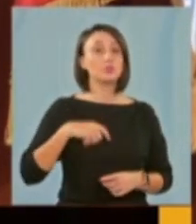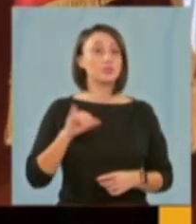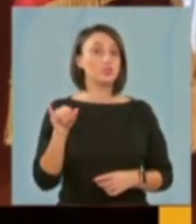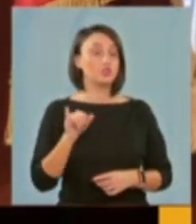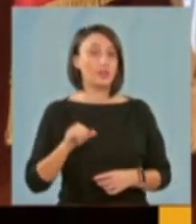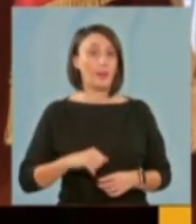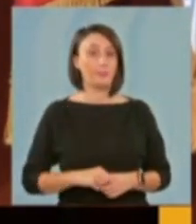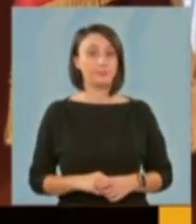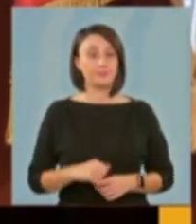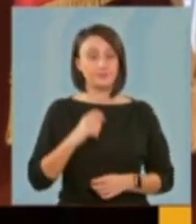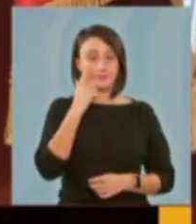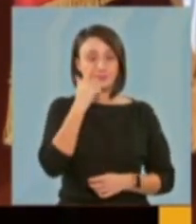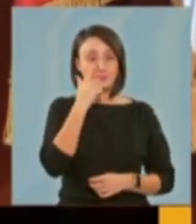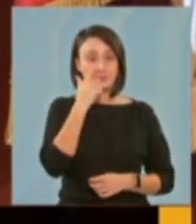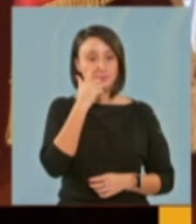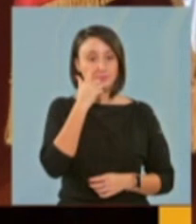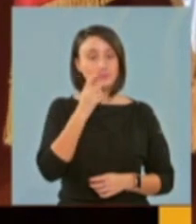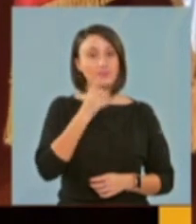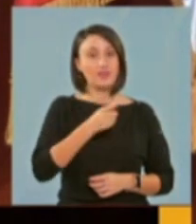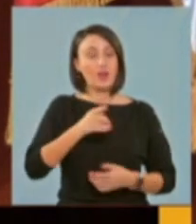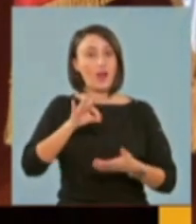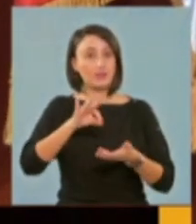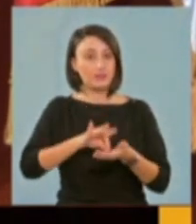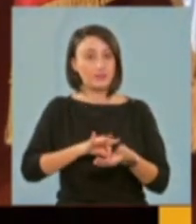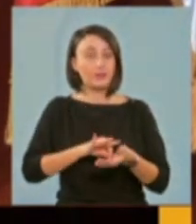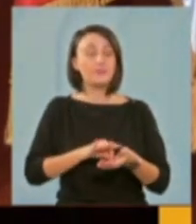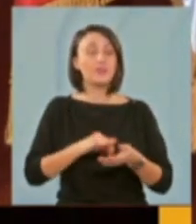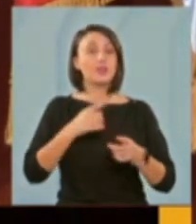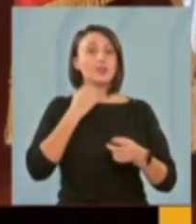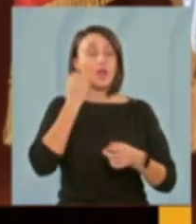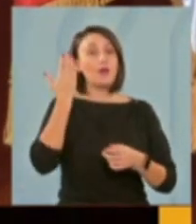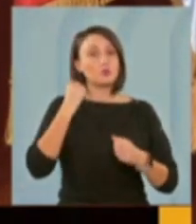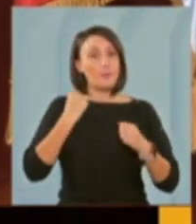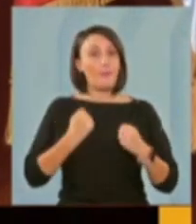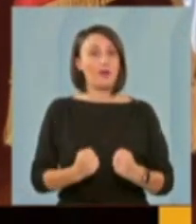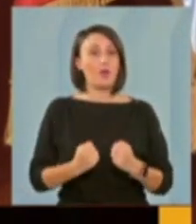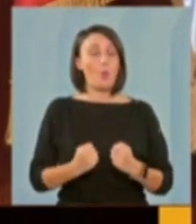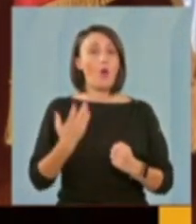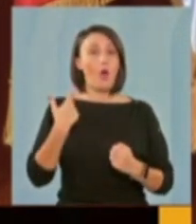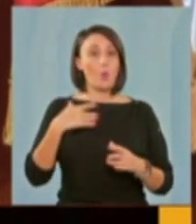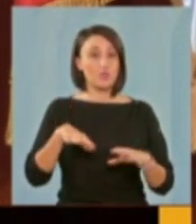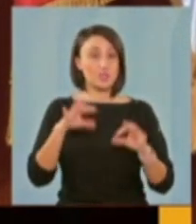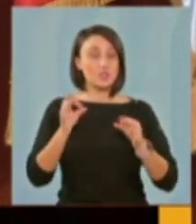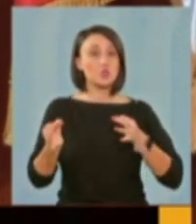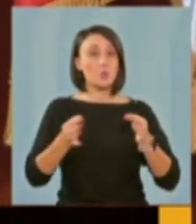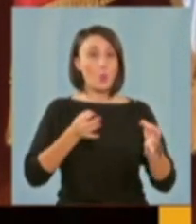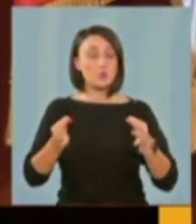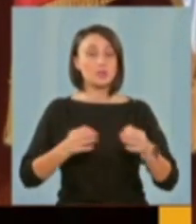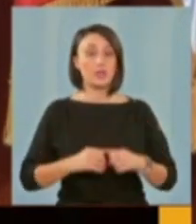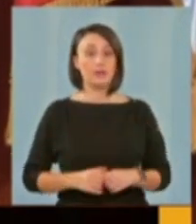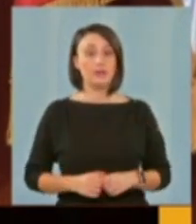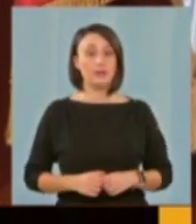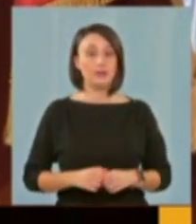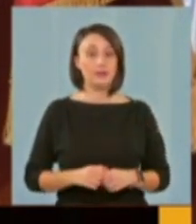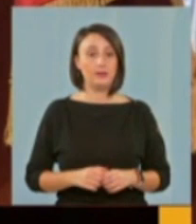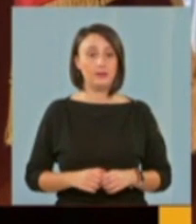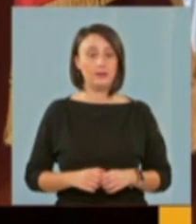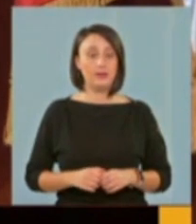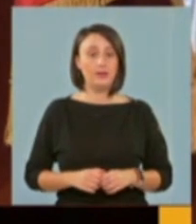care, de fiecare dată când a fost mai greu, au găsit soluții